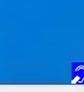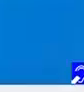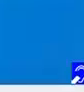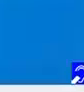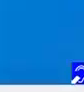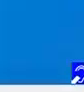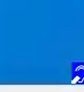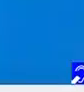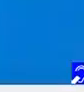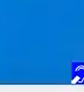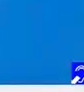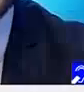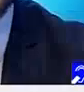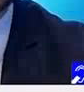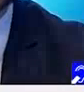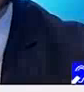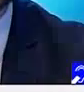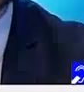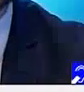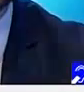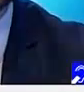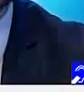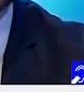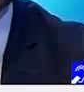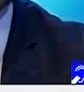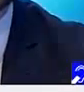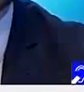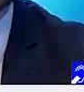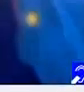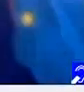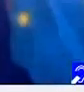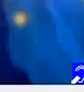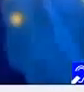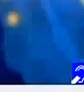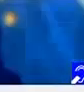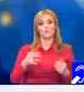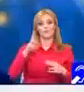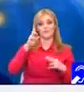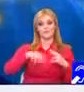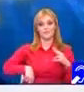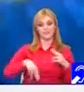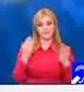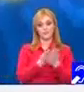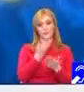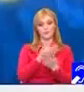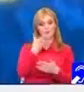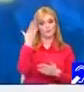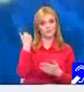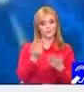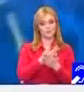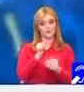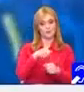drept. Așadar, rămâneți aproape, va fi interesant. Vasile, îți mulțumim, iar aici telejurnalul a ajuns la final. Nu uitați că